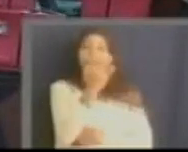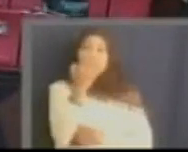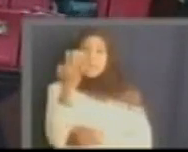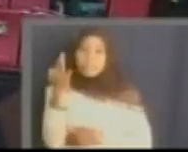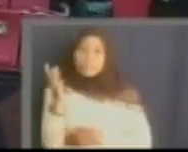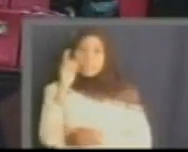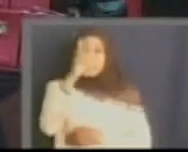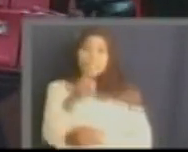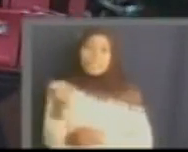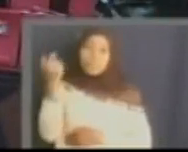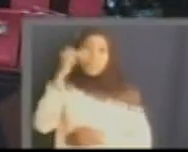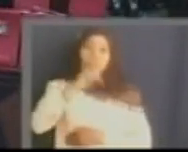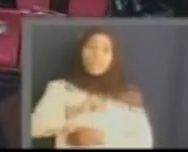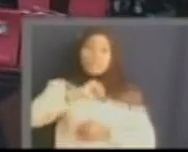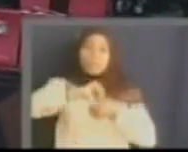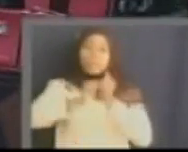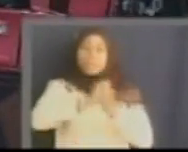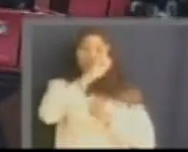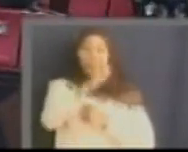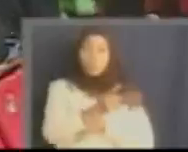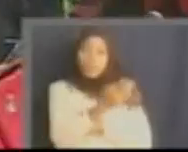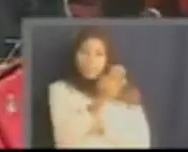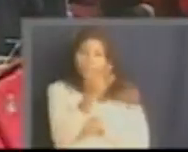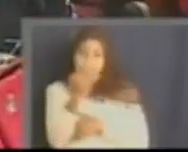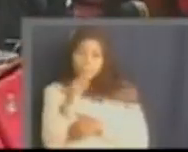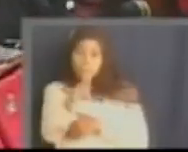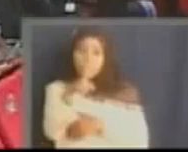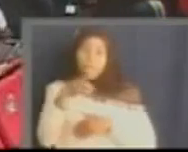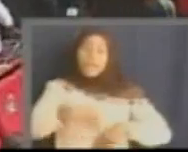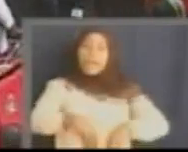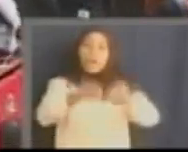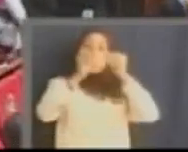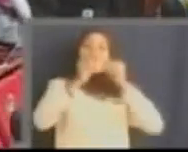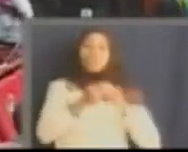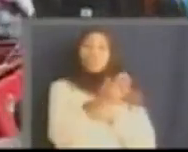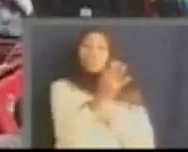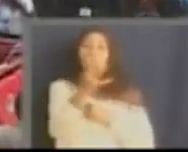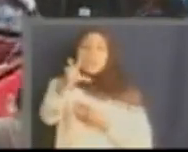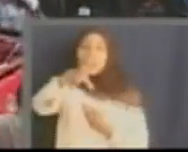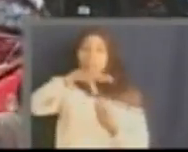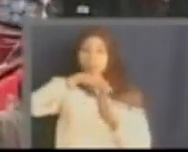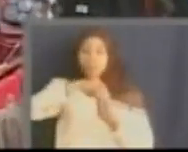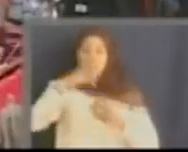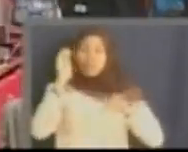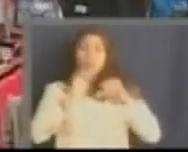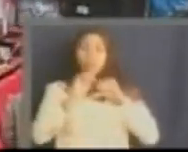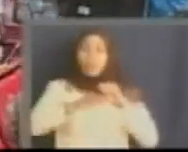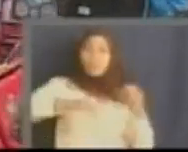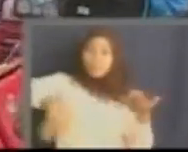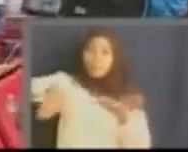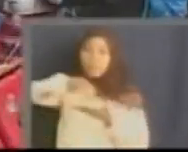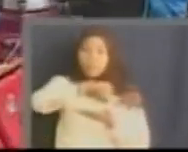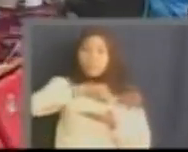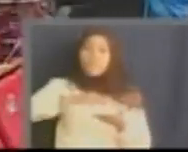wanaokuwepo wahesabiwe wale ama akidi ichukuliwe kwa hesabu ya jumla ya wajumbe wote katika kamati. Basi haya yote pamoja na mengine